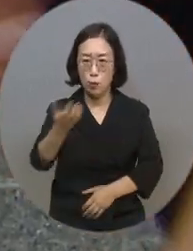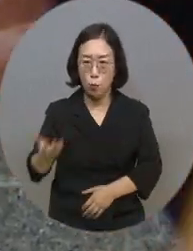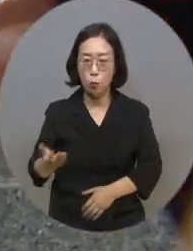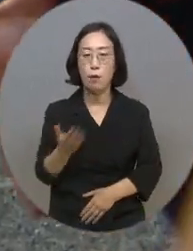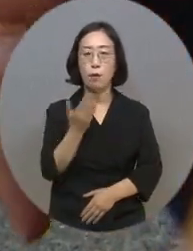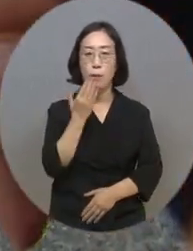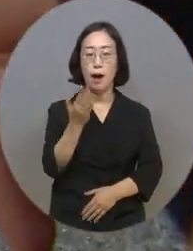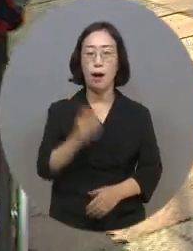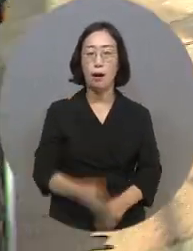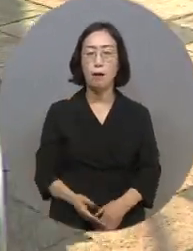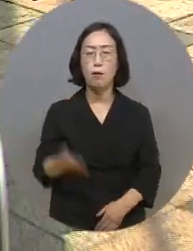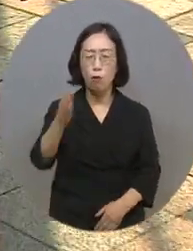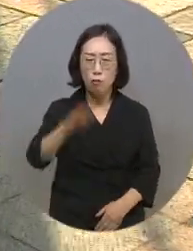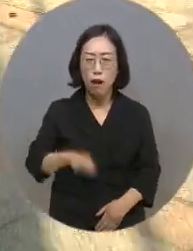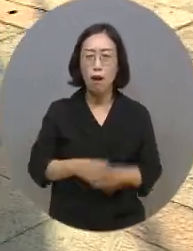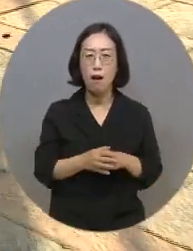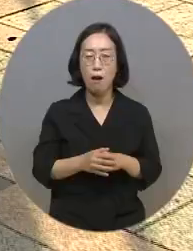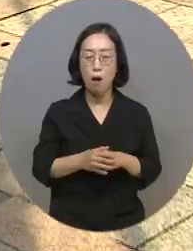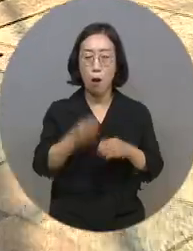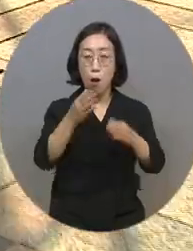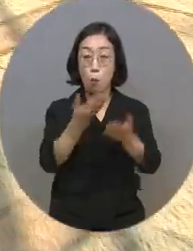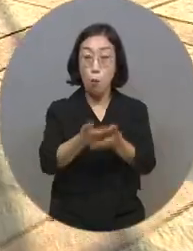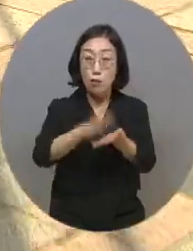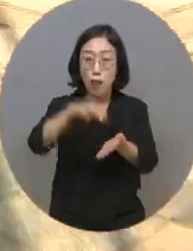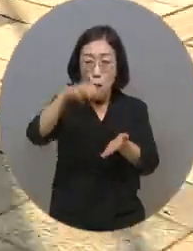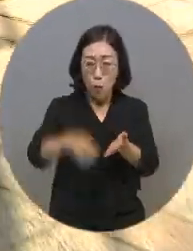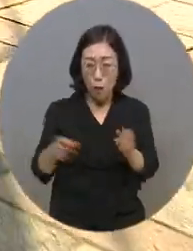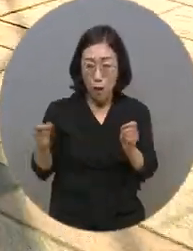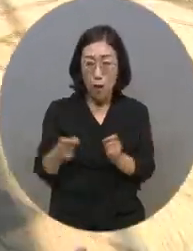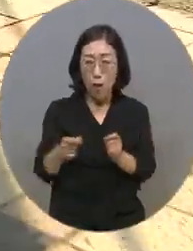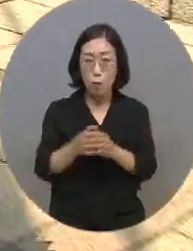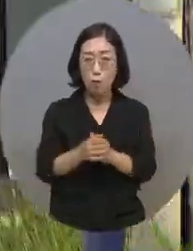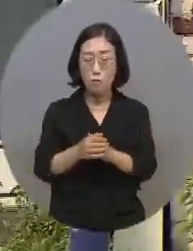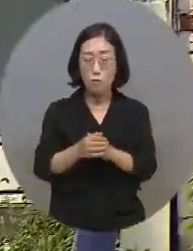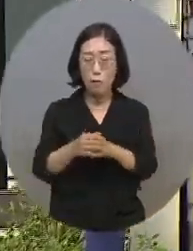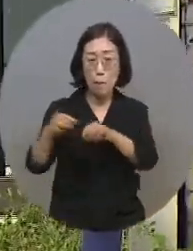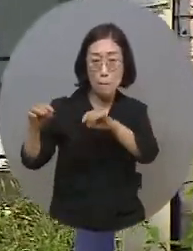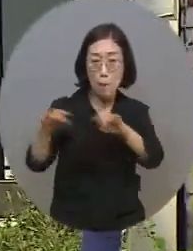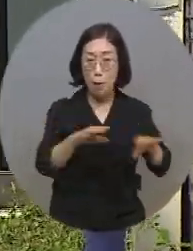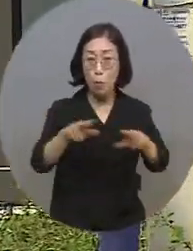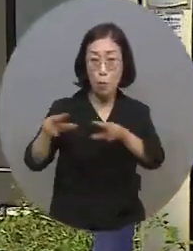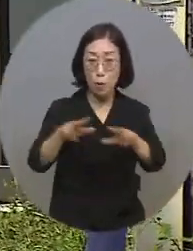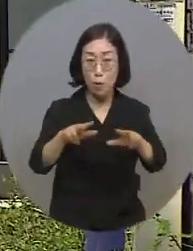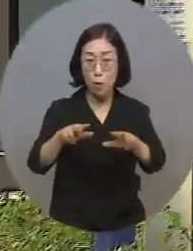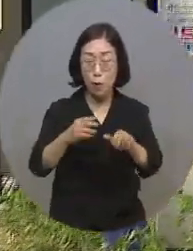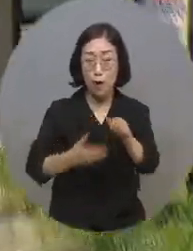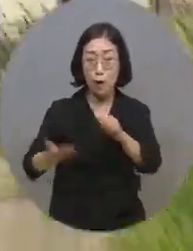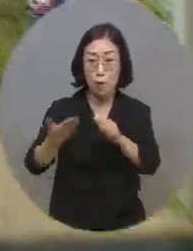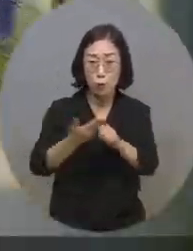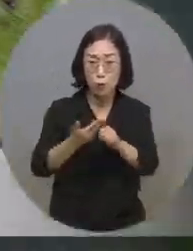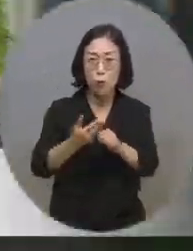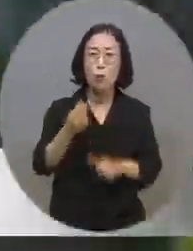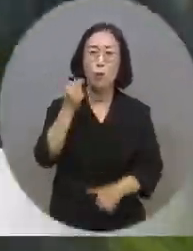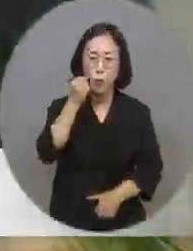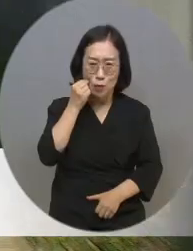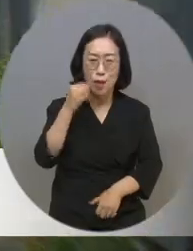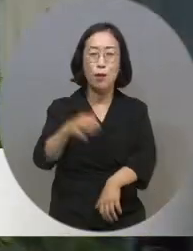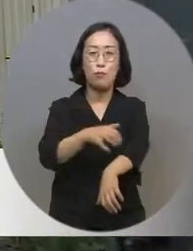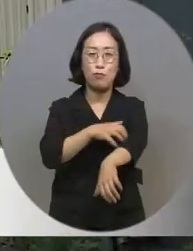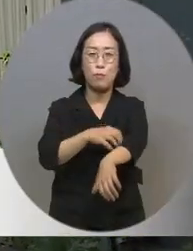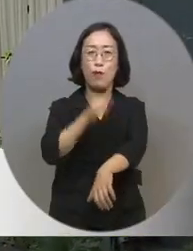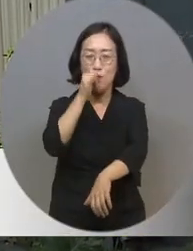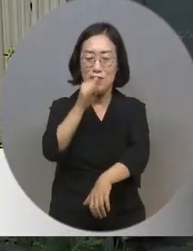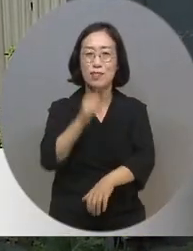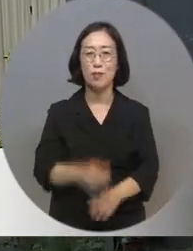가능합니다 다만 아직 공사현장 인근 도보의 실시간 정보 제공 등 미흡한 부분도 존재합니다 더